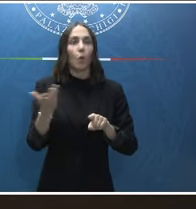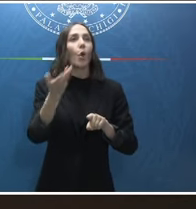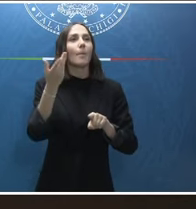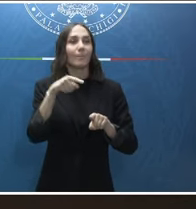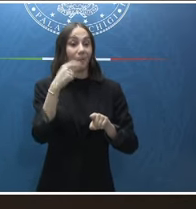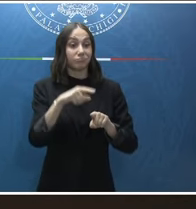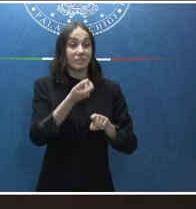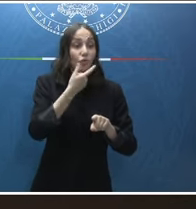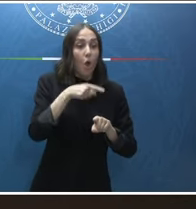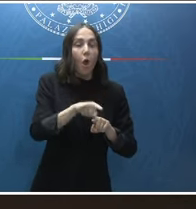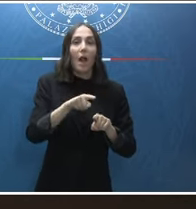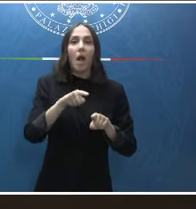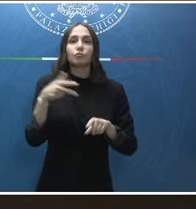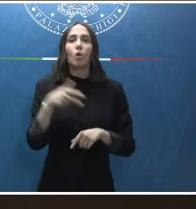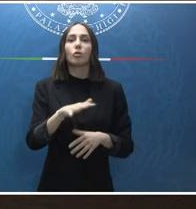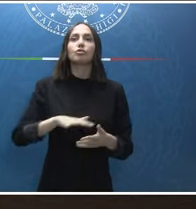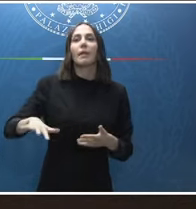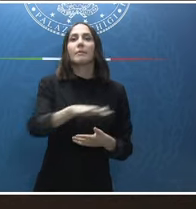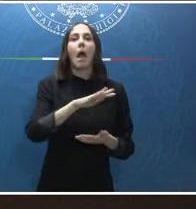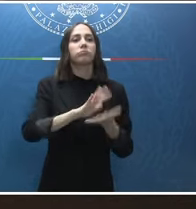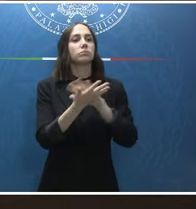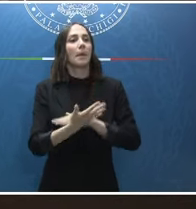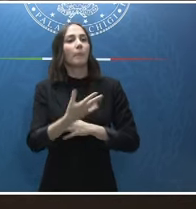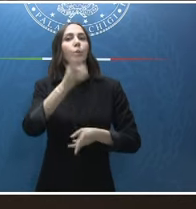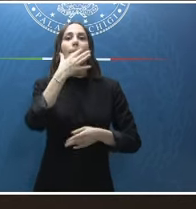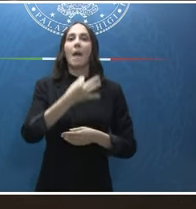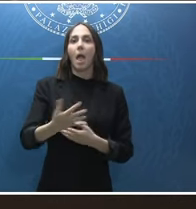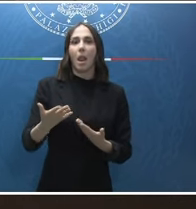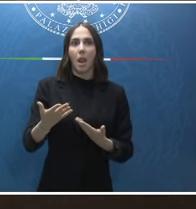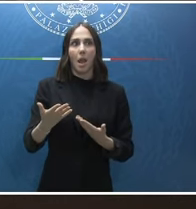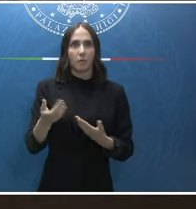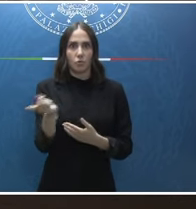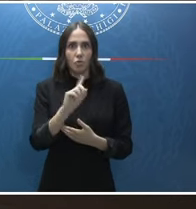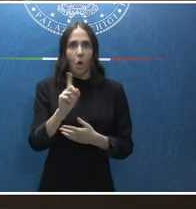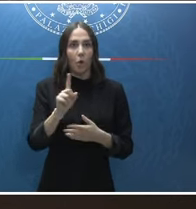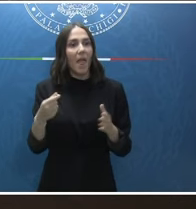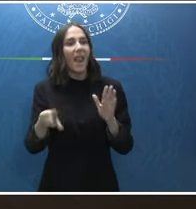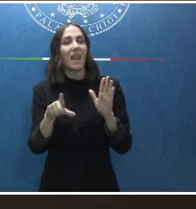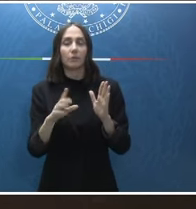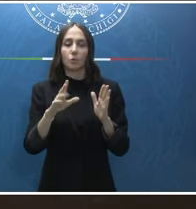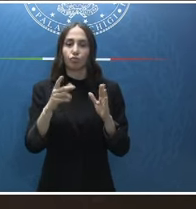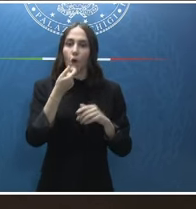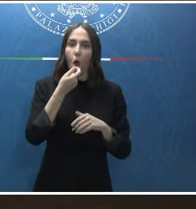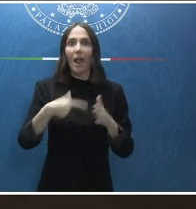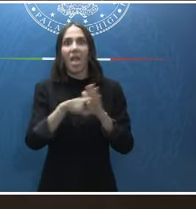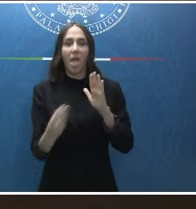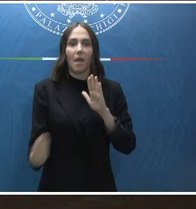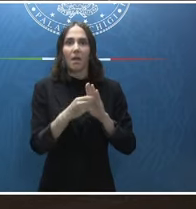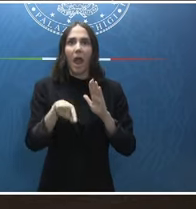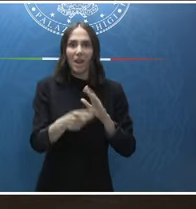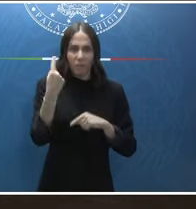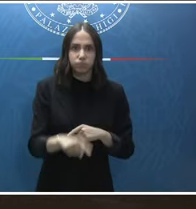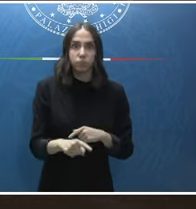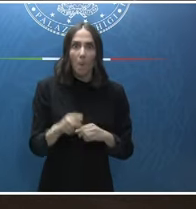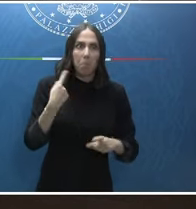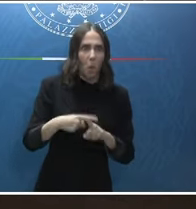bella, diversa. Se celebriamo la legalizzazione, stiamo celebrando la morte della vita, quella vita che dono,